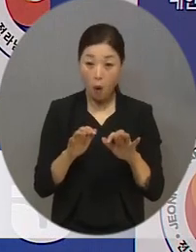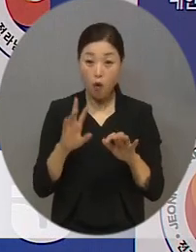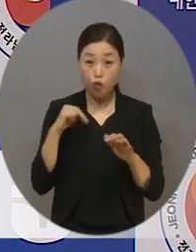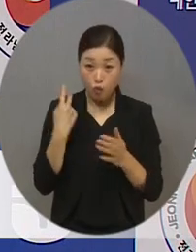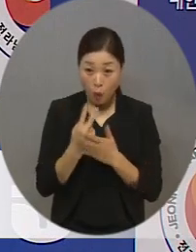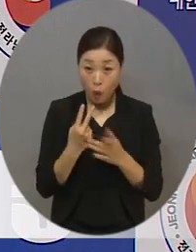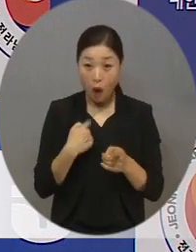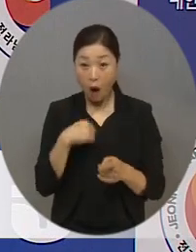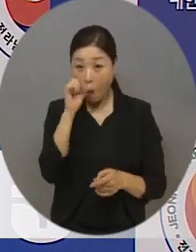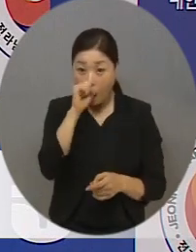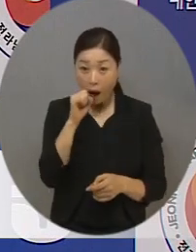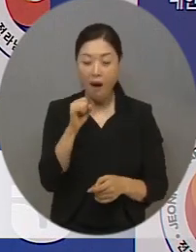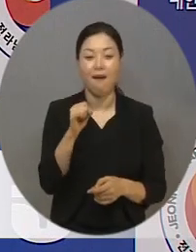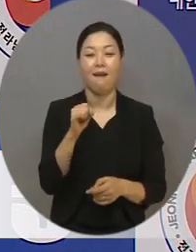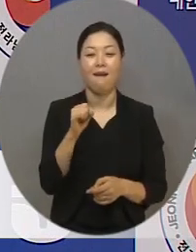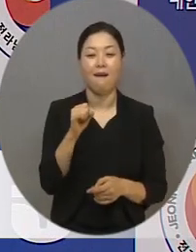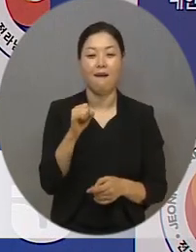유도라는